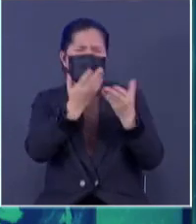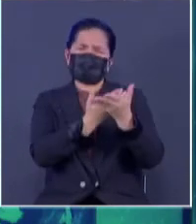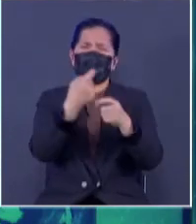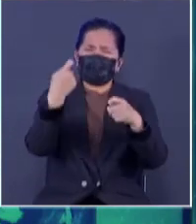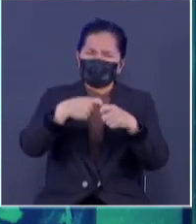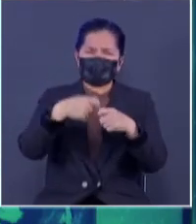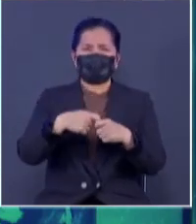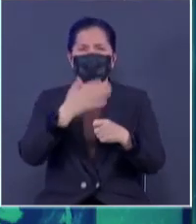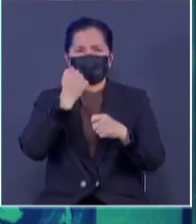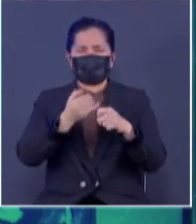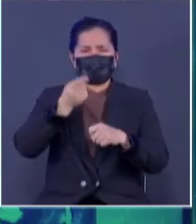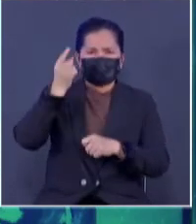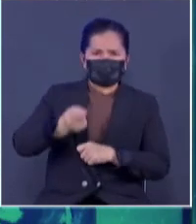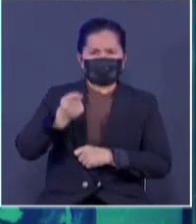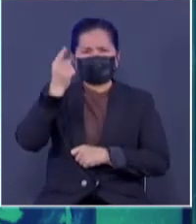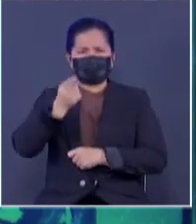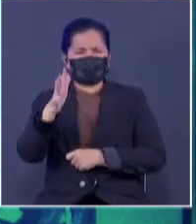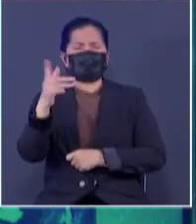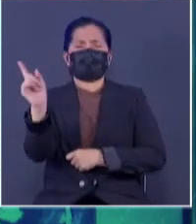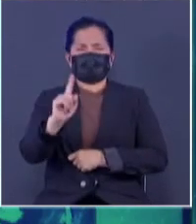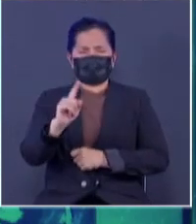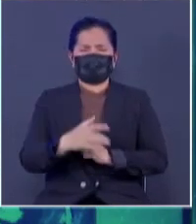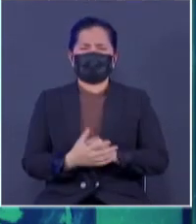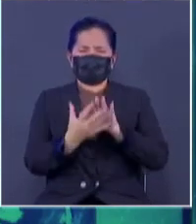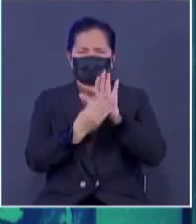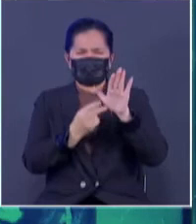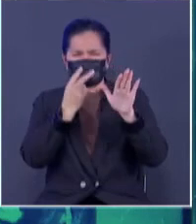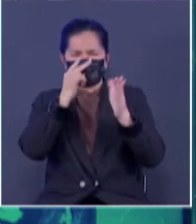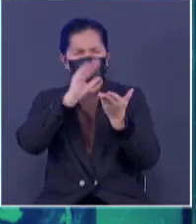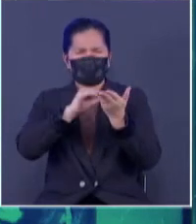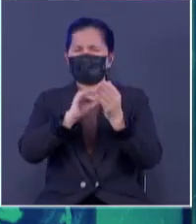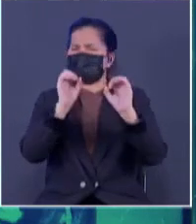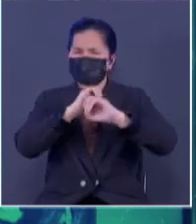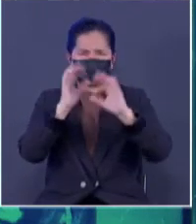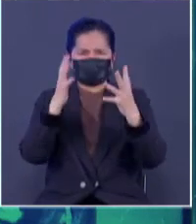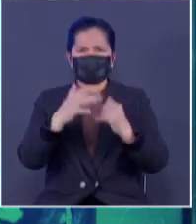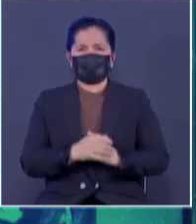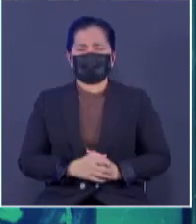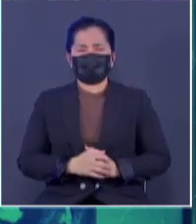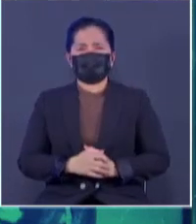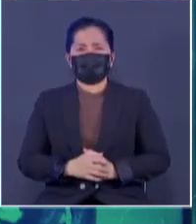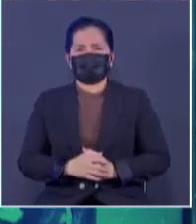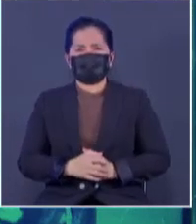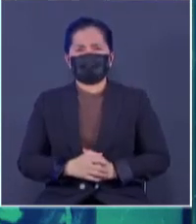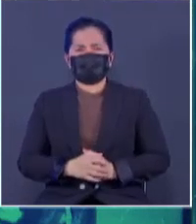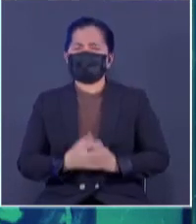ๆว่ามันของจริงหรือทำเลียนแบบขึ้นมาอ ย่างนี้น ี่แล้วมันเห็นข้อมูลไม่ชัด อย่างนี้ถึงไม่ได้บอกว่าติ